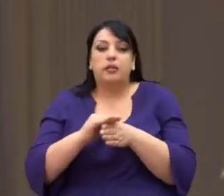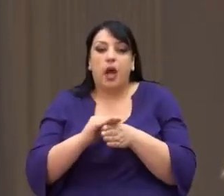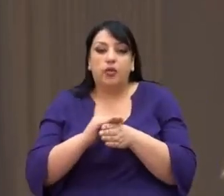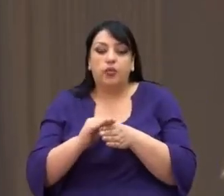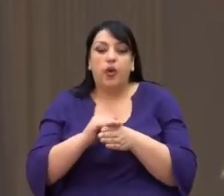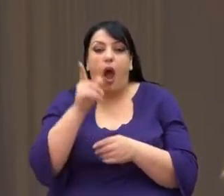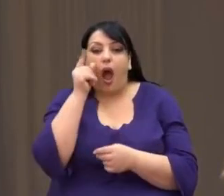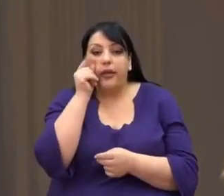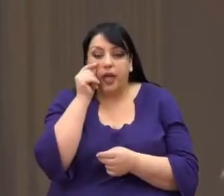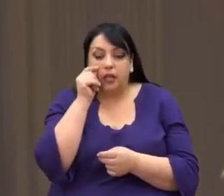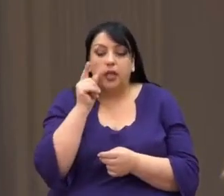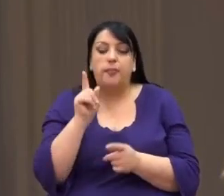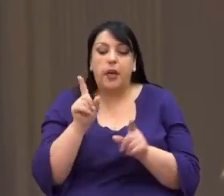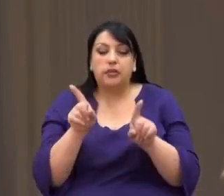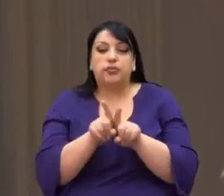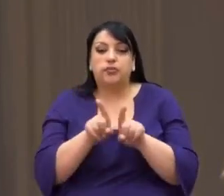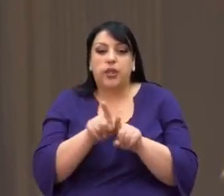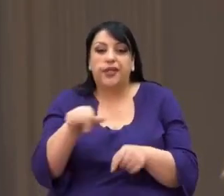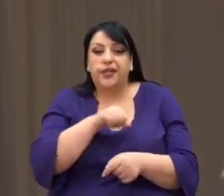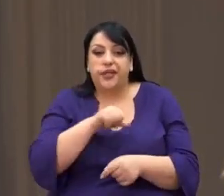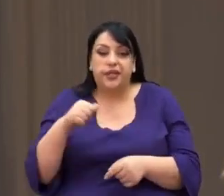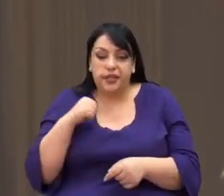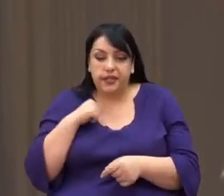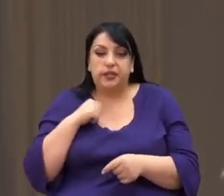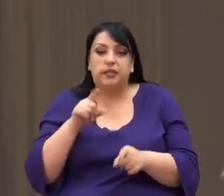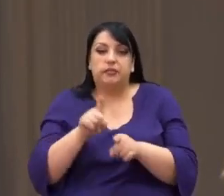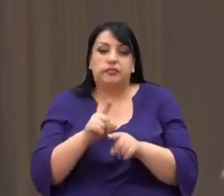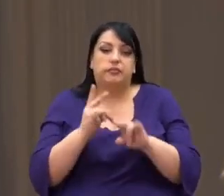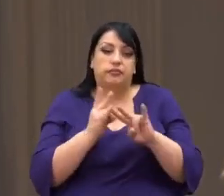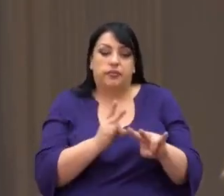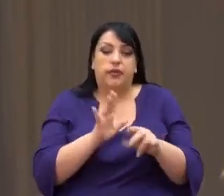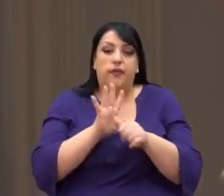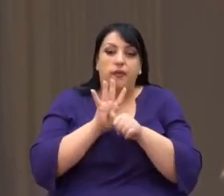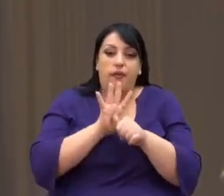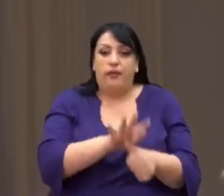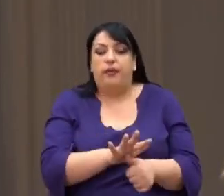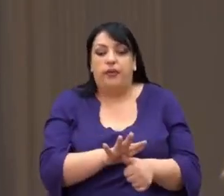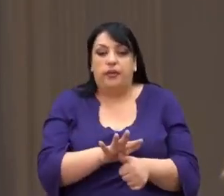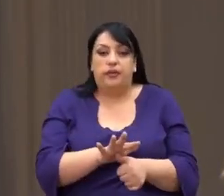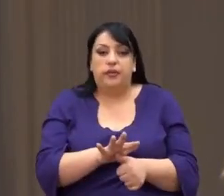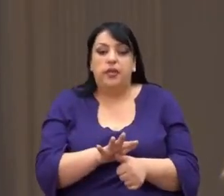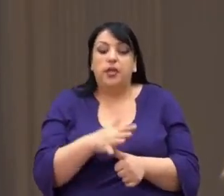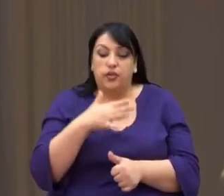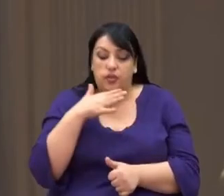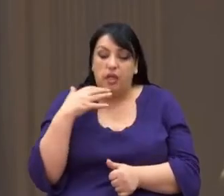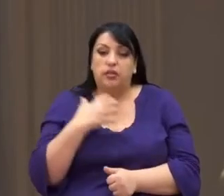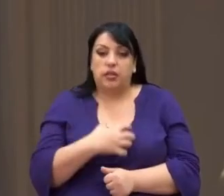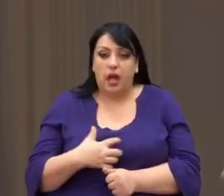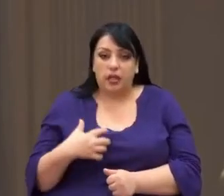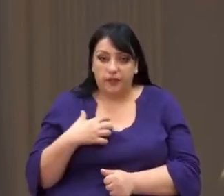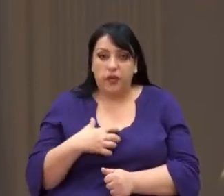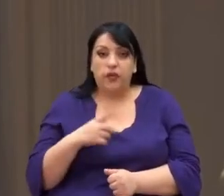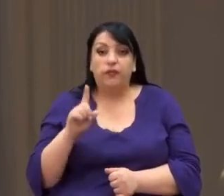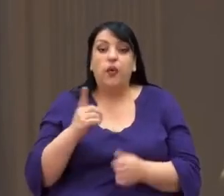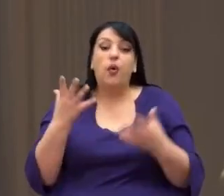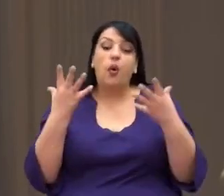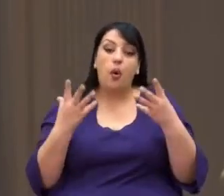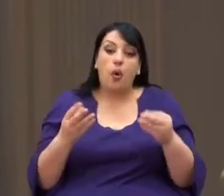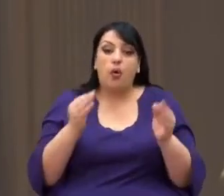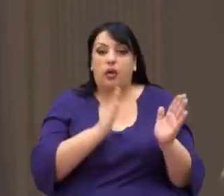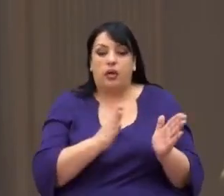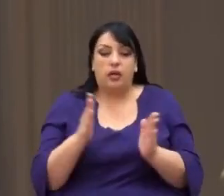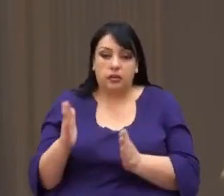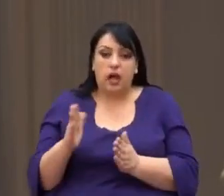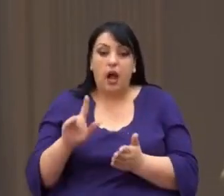էլ նսեմացման փորձերը ուղղված այս նախաձեռնությանը։ Ուստի չափազանց կարևոր է, որ օրակարգային